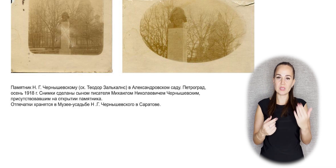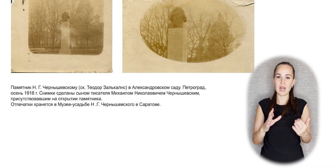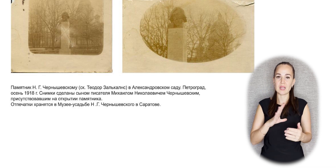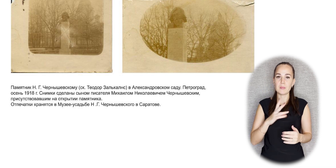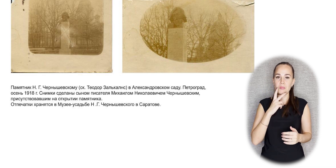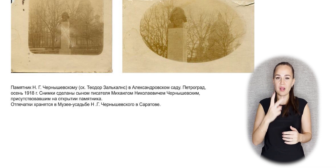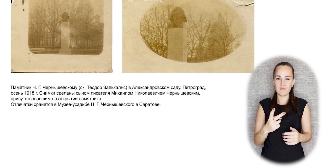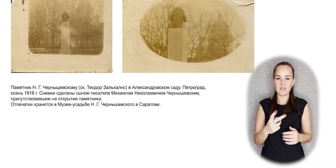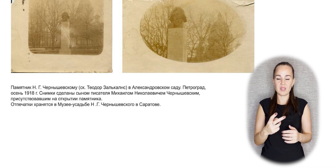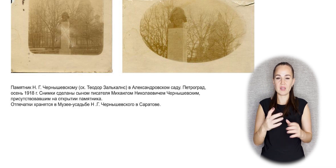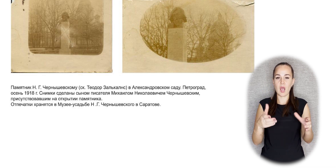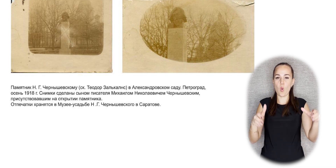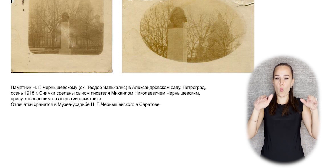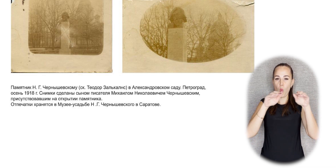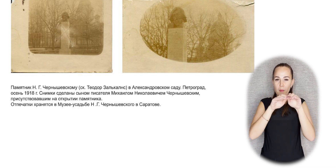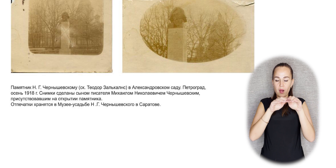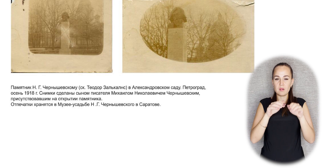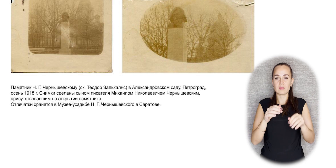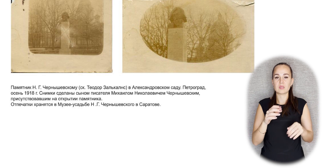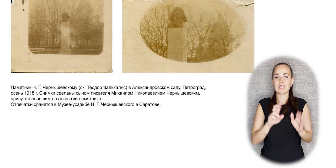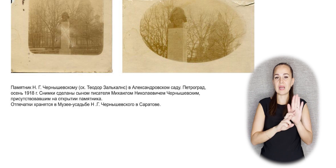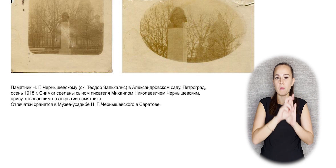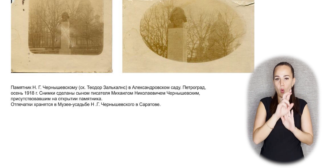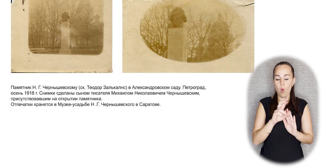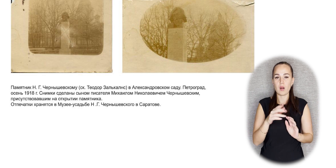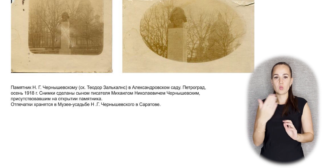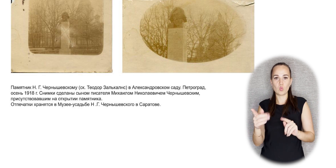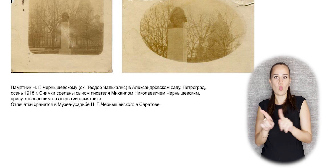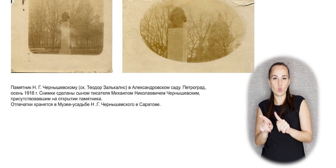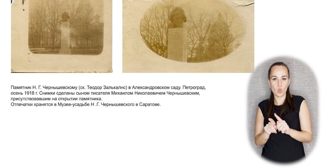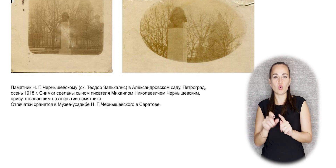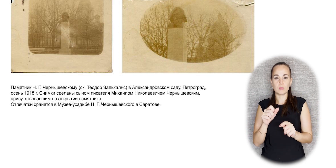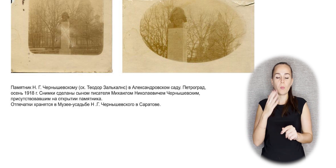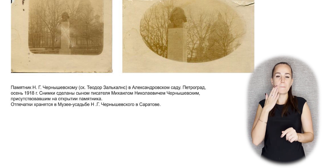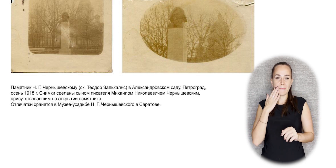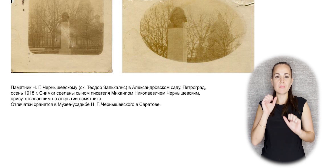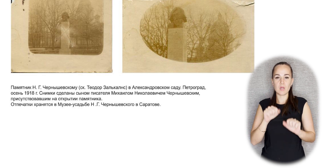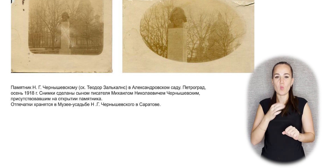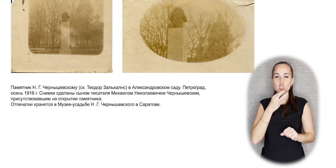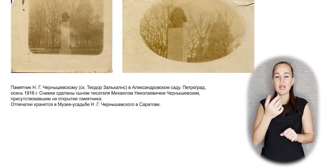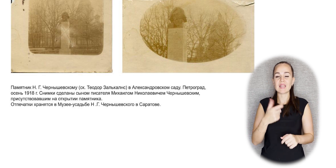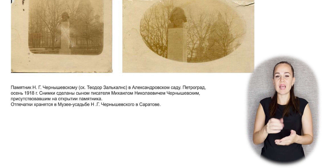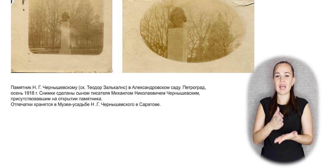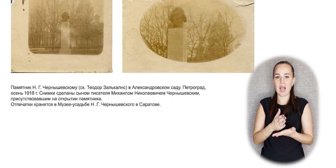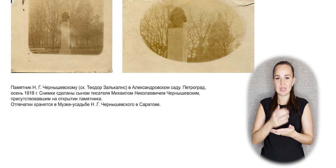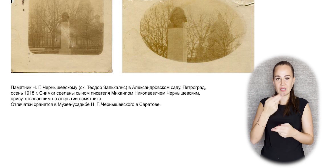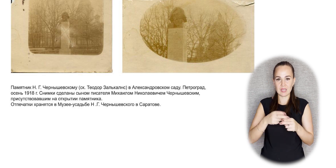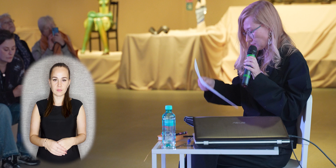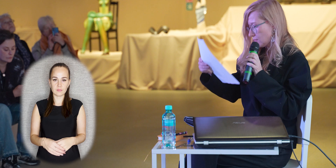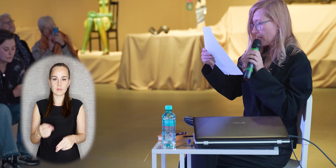там было видно купол Исаакиевского собора, а теперь с другой, и мы примерно можем сказать, где же памятник все-таки находился.